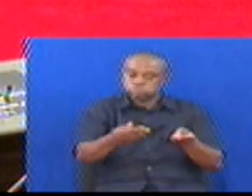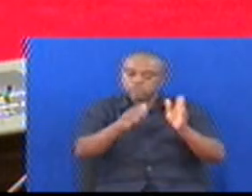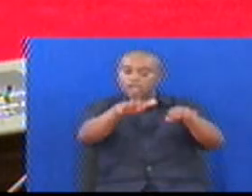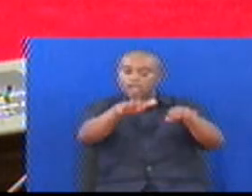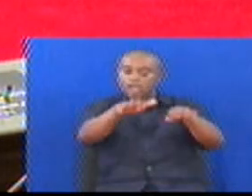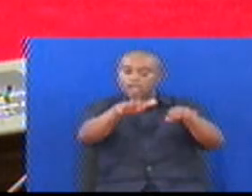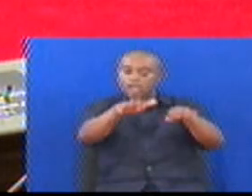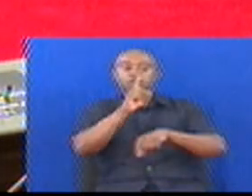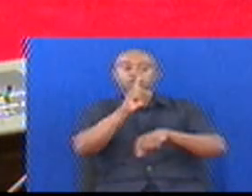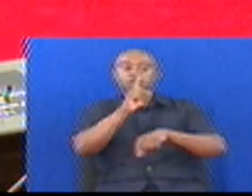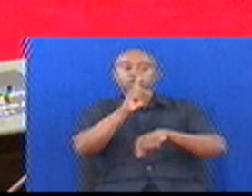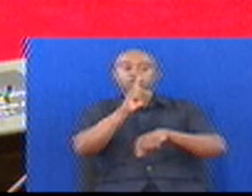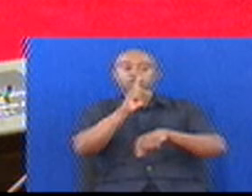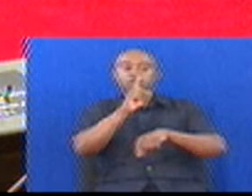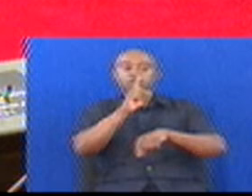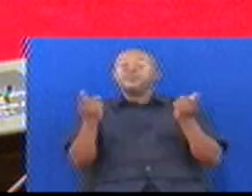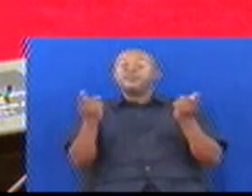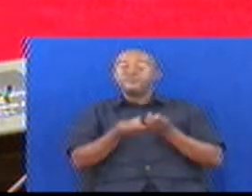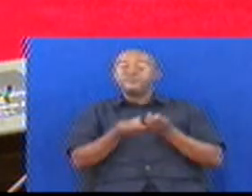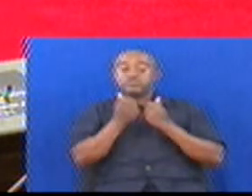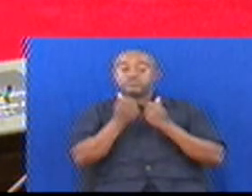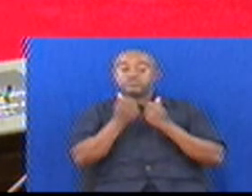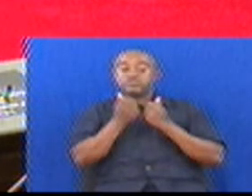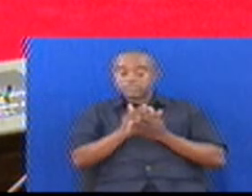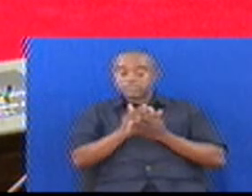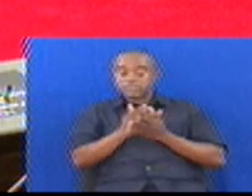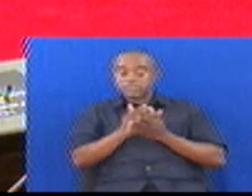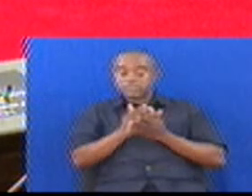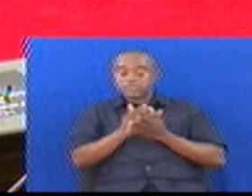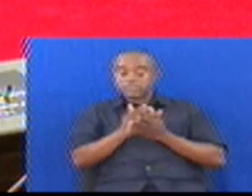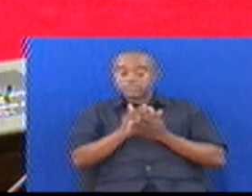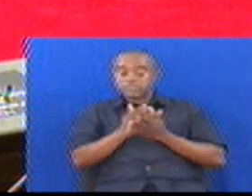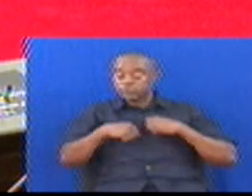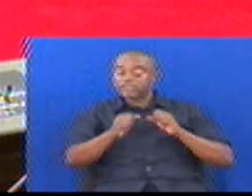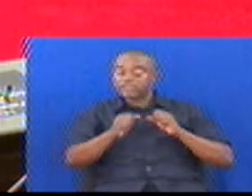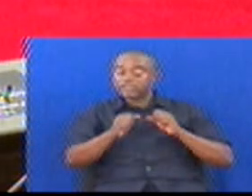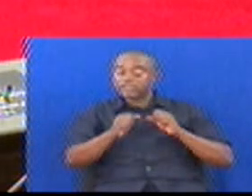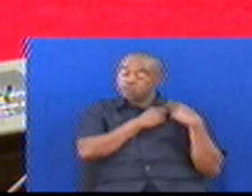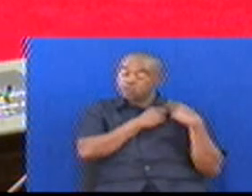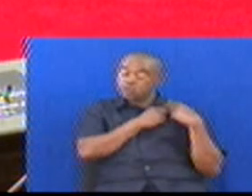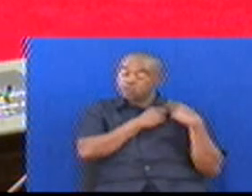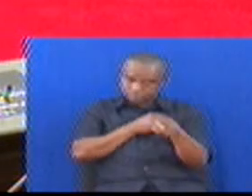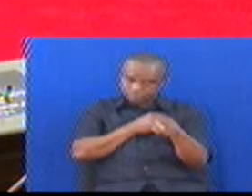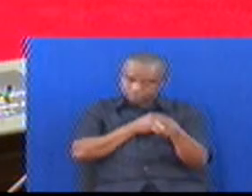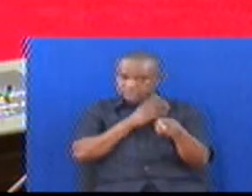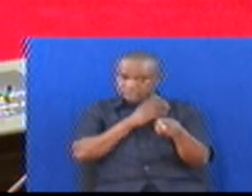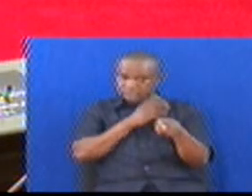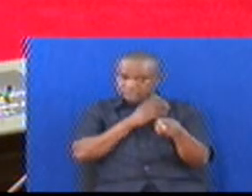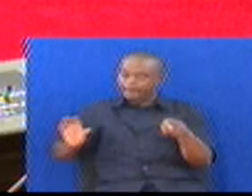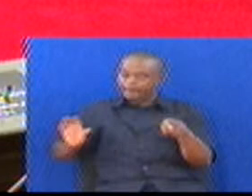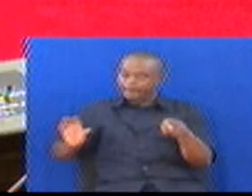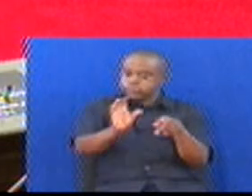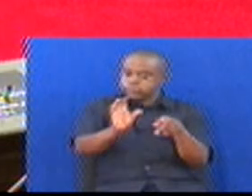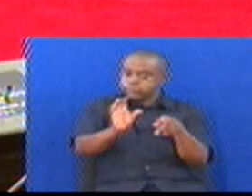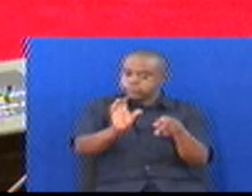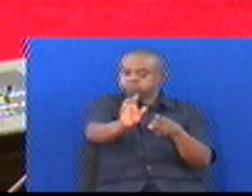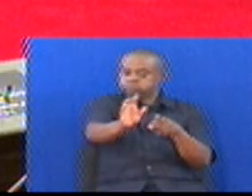wakati, na vile vile kuhakikisha kuwa fedha kwa ajili ya utekelezaji wa majukumu ya bunge zinatolewa kwa